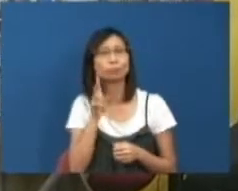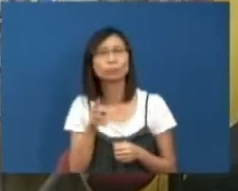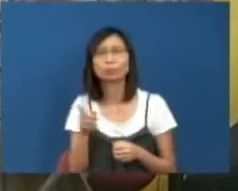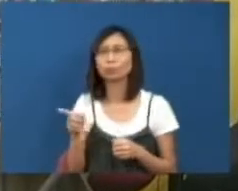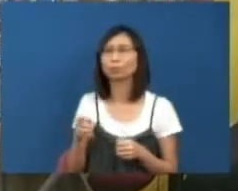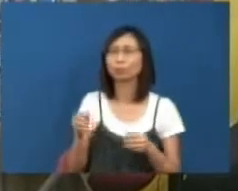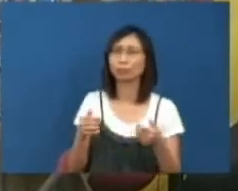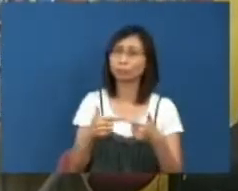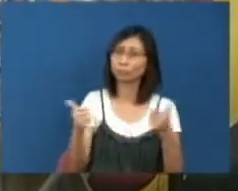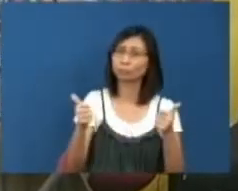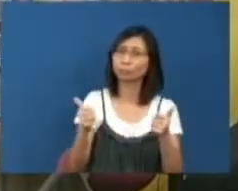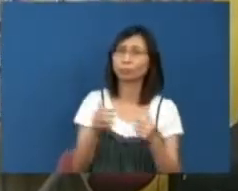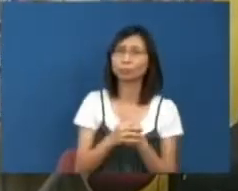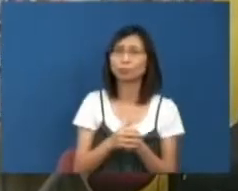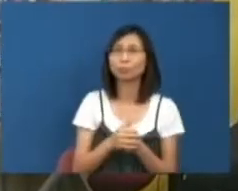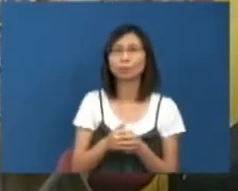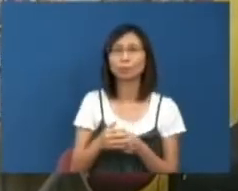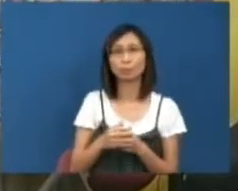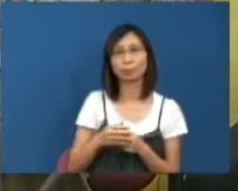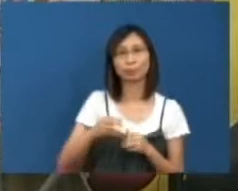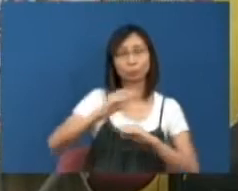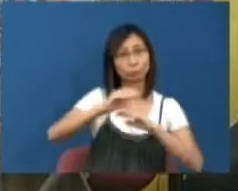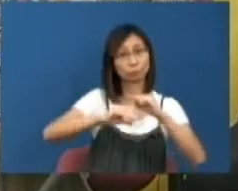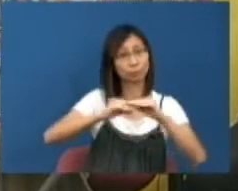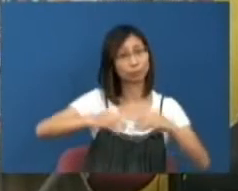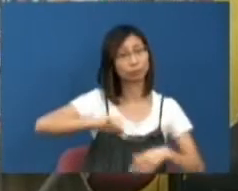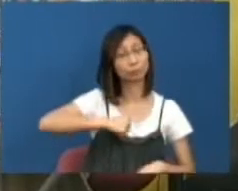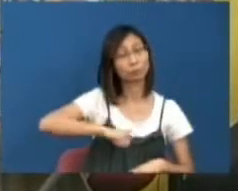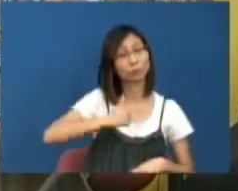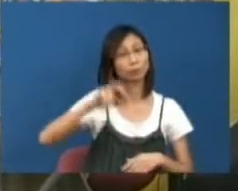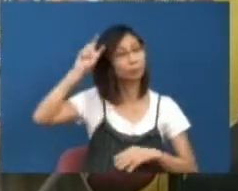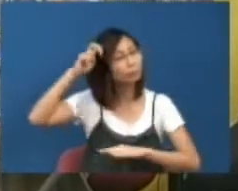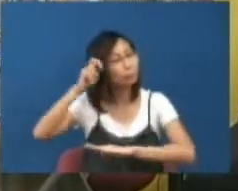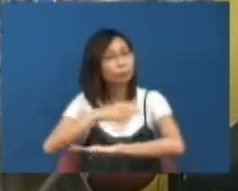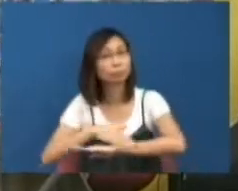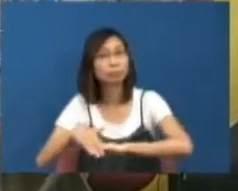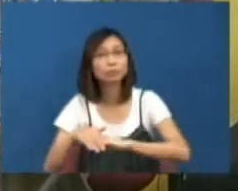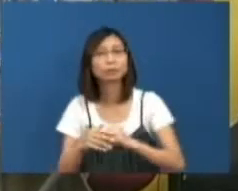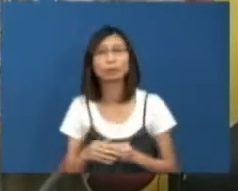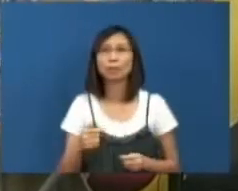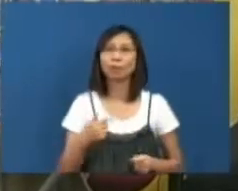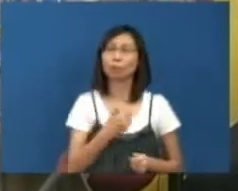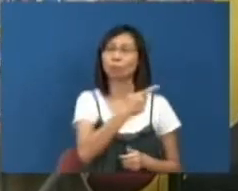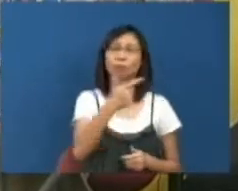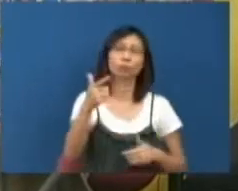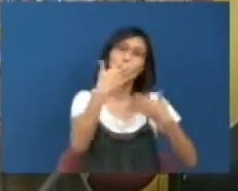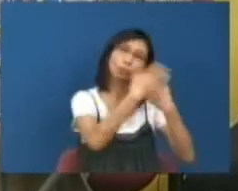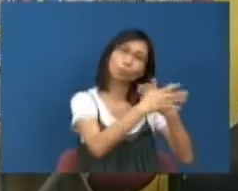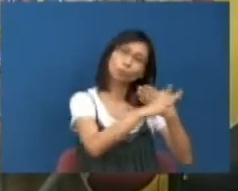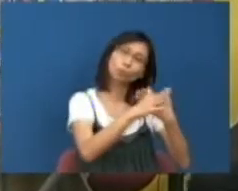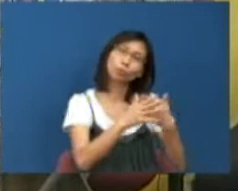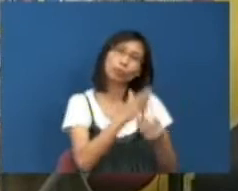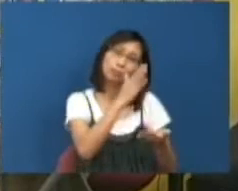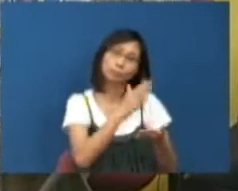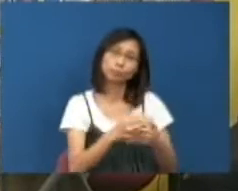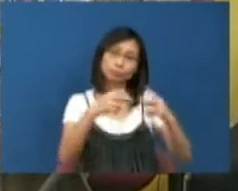工程師一啲組合裏邊，喺做到再生能源咧，同埋亦都我哋喺外國好多咧，都係會喺